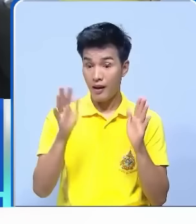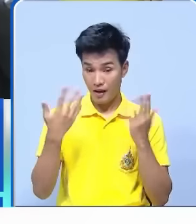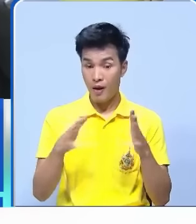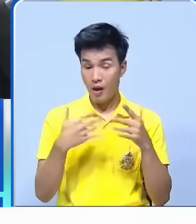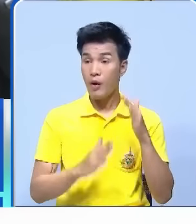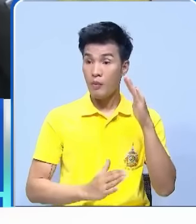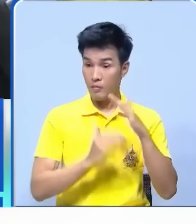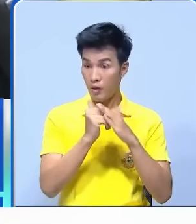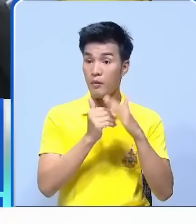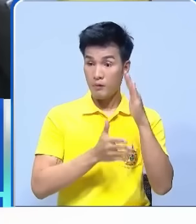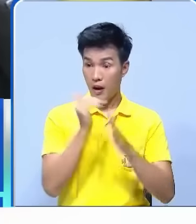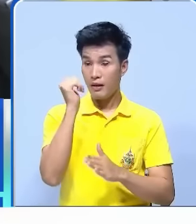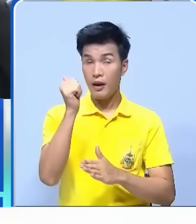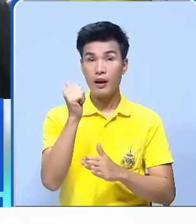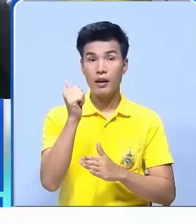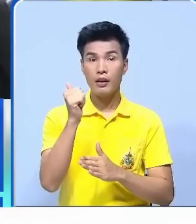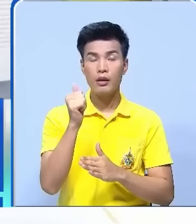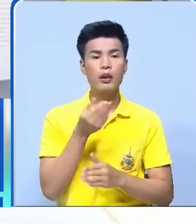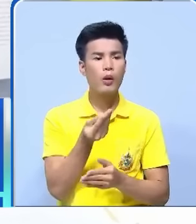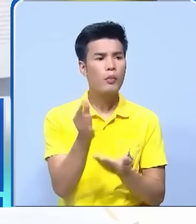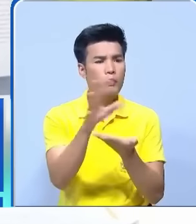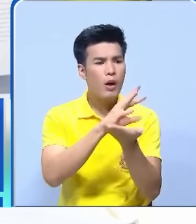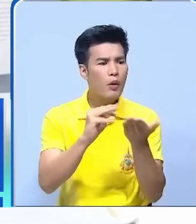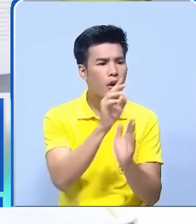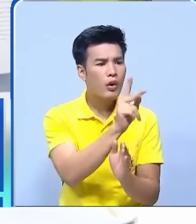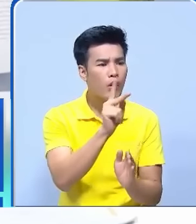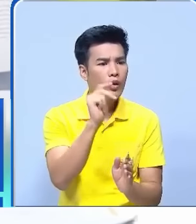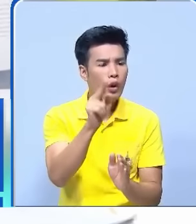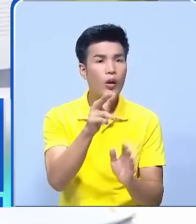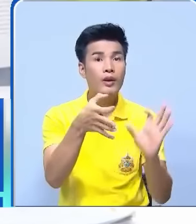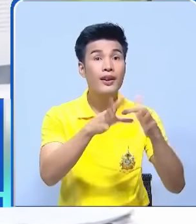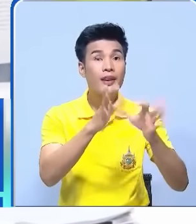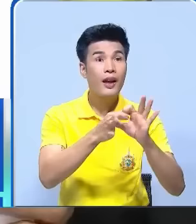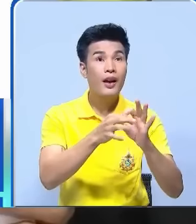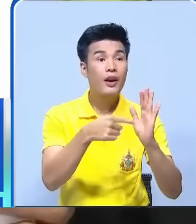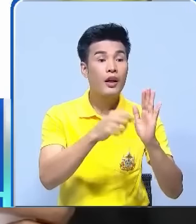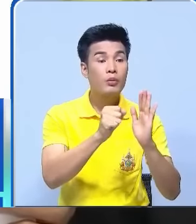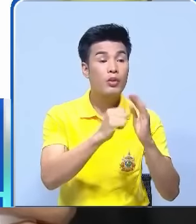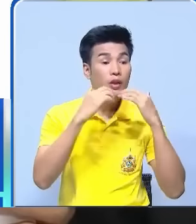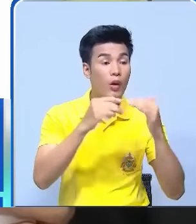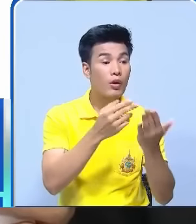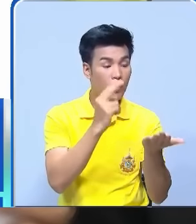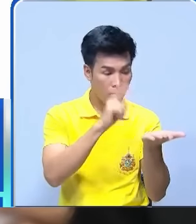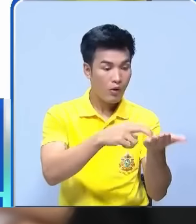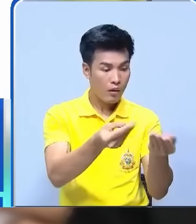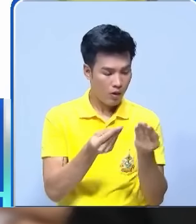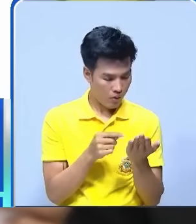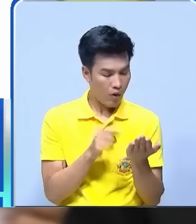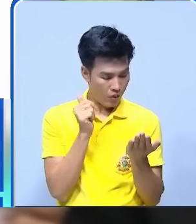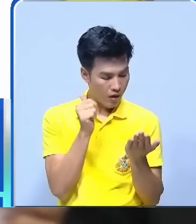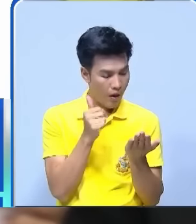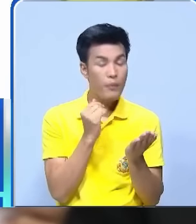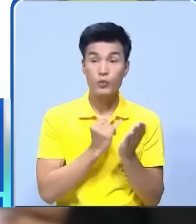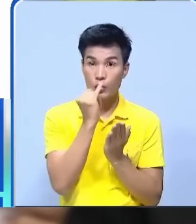ริญญาเลยถึงขนาดไปให้ทางมหาวิทยาลัยการกีฬาแห่งชาติวิทยาเขตสมุทรสาครเนี่ยออกหนังสือรับรองให้เรียบร้อยว่านี่คืออนุปริญญา